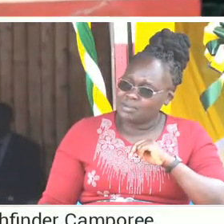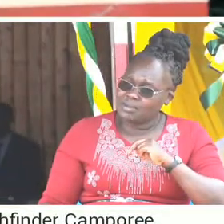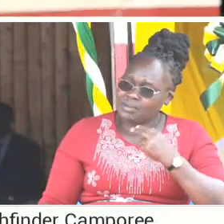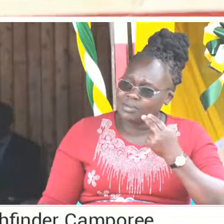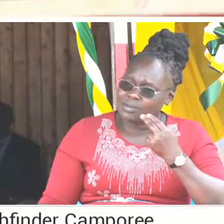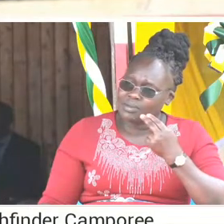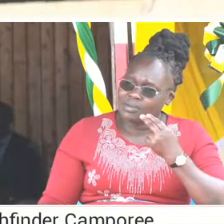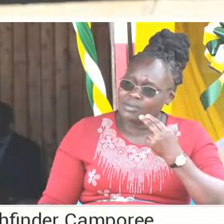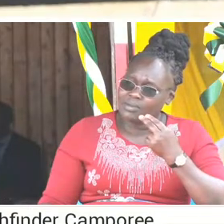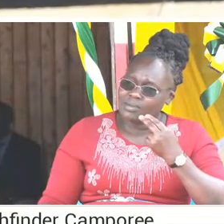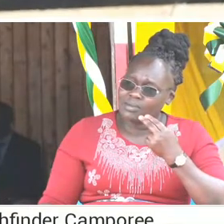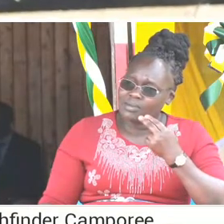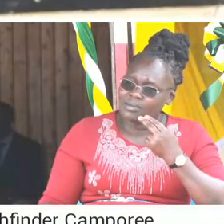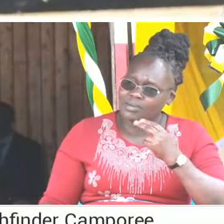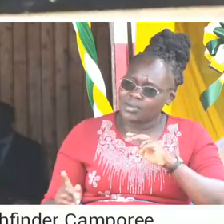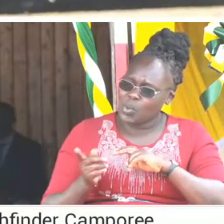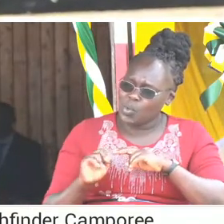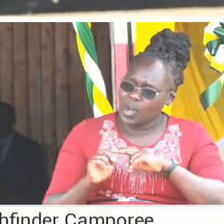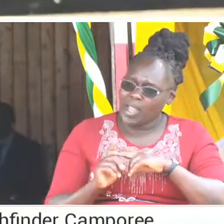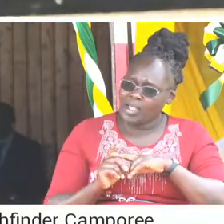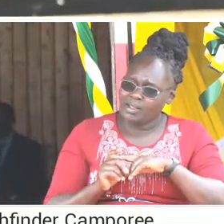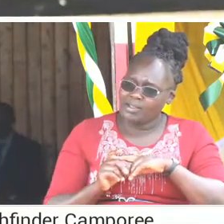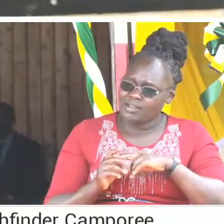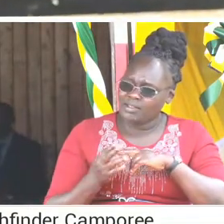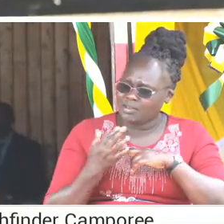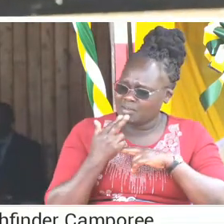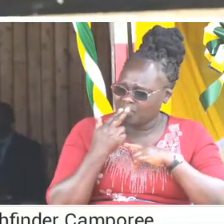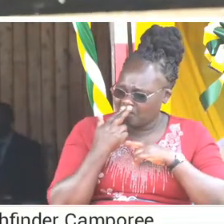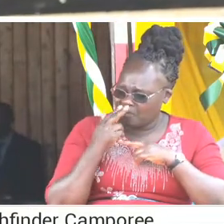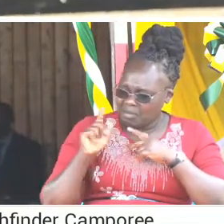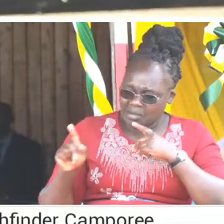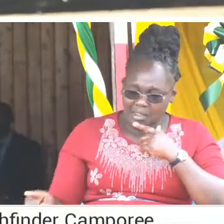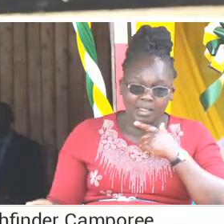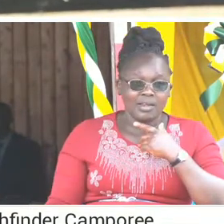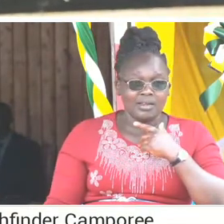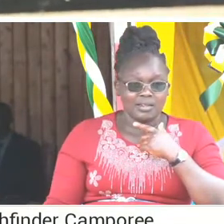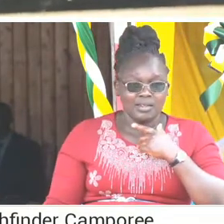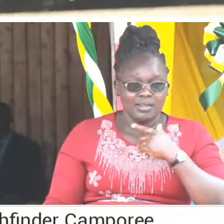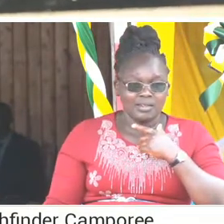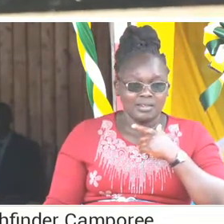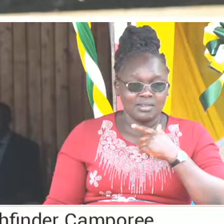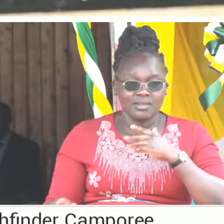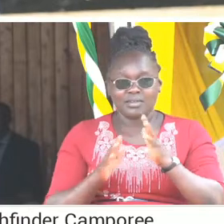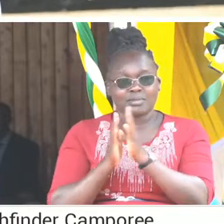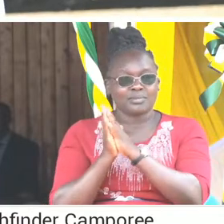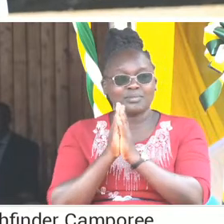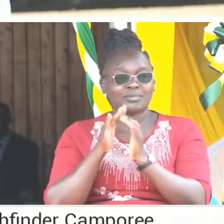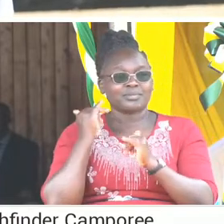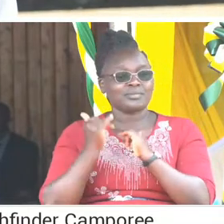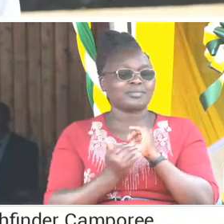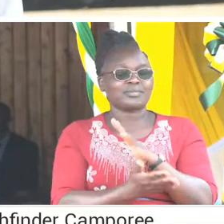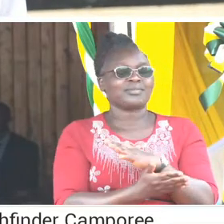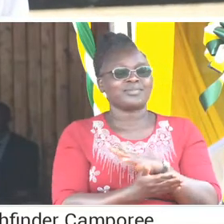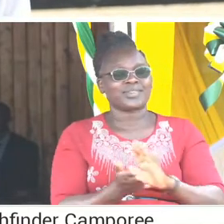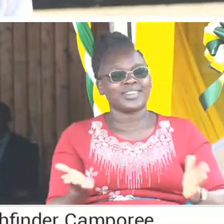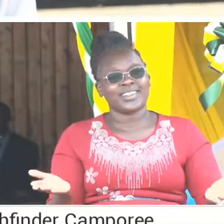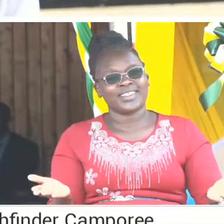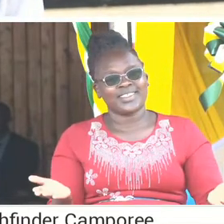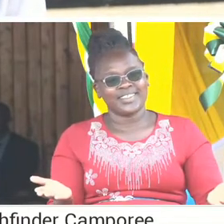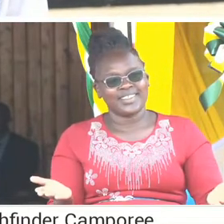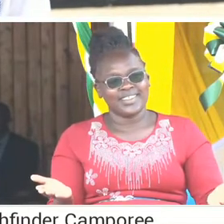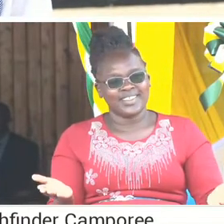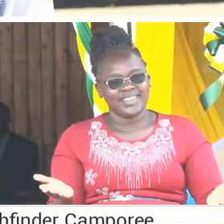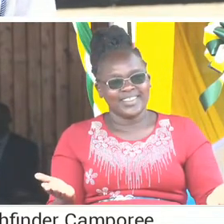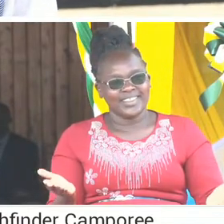wawili kwa nyumba na harufu imezidi. Na hiyo story imeishia hapo paka next week. Are you